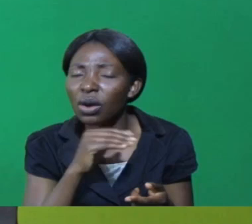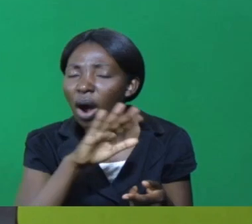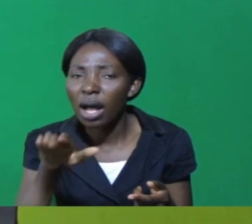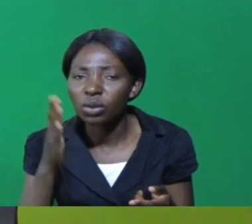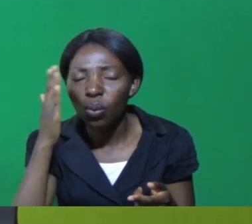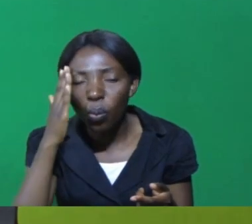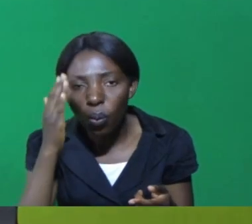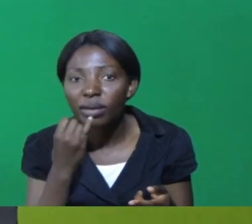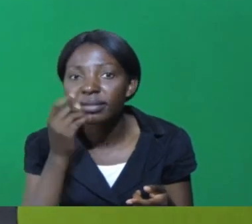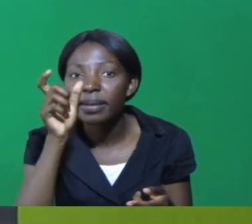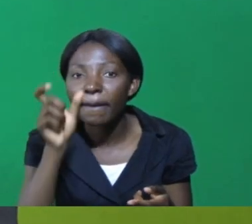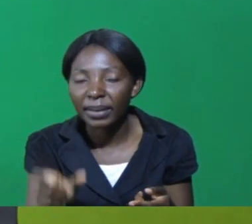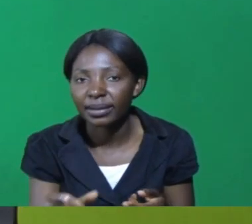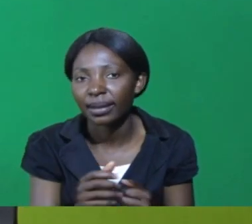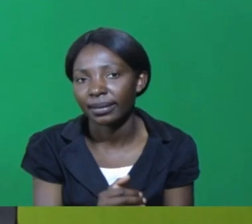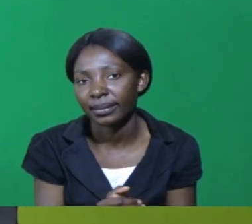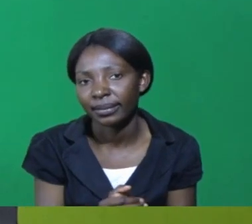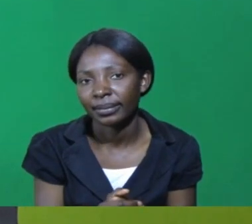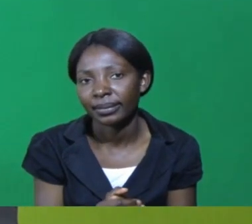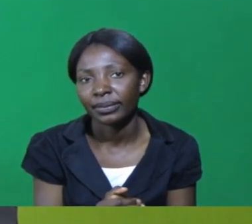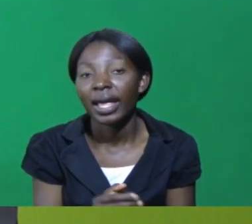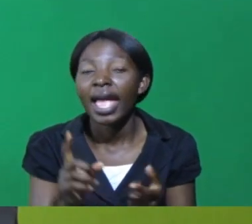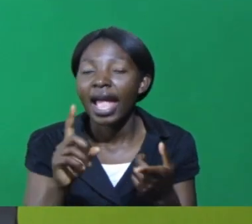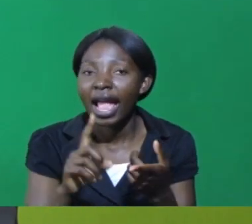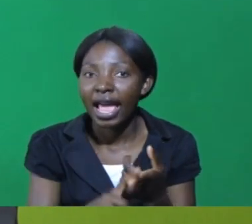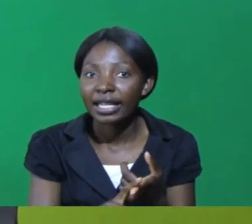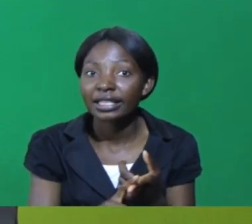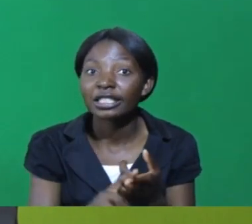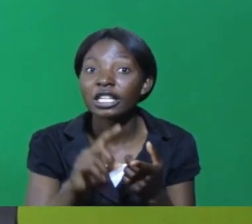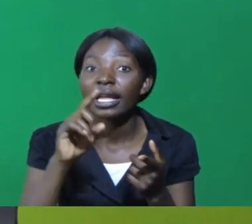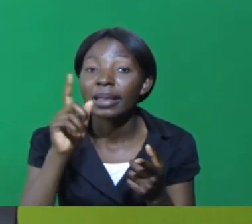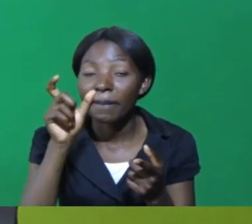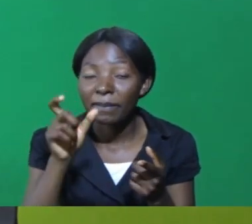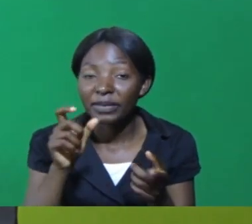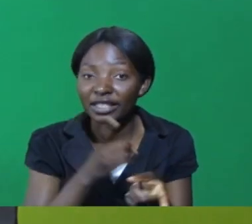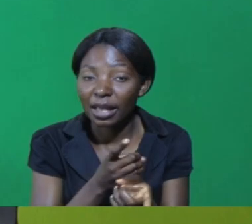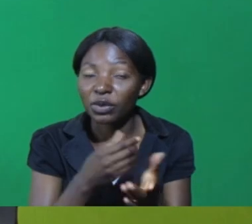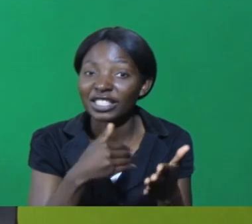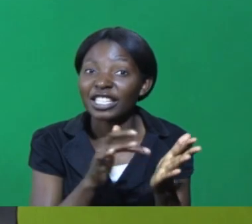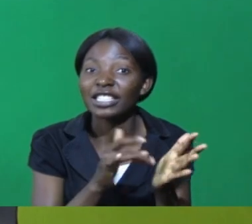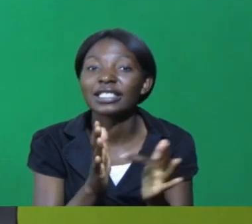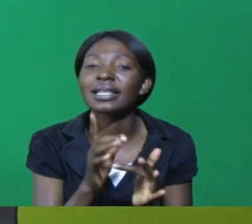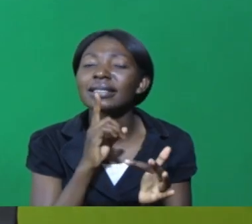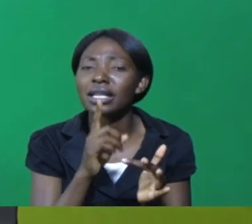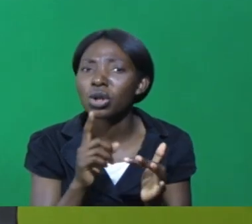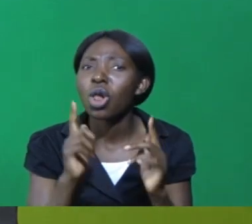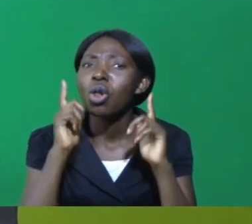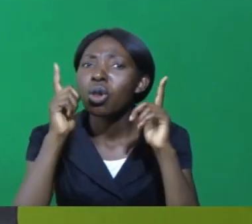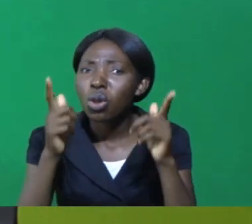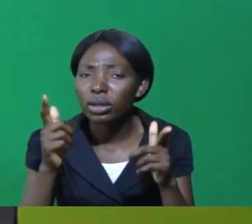kuti ndianiko waanoreva. Iye akavata pachipfuva chaJesu akati kwaari,